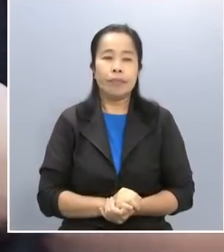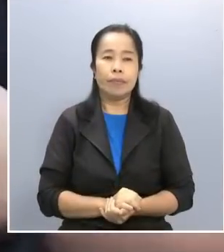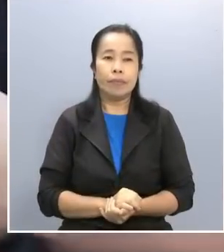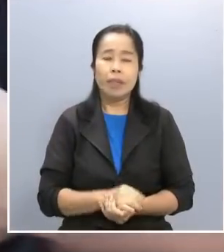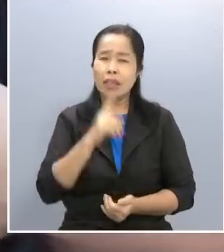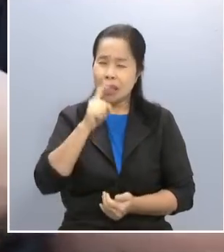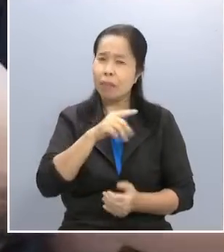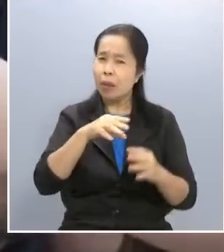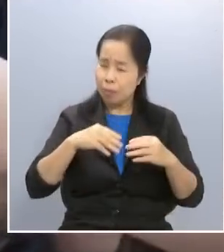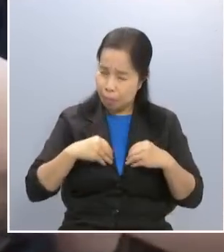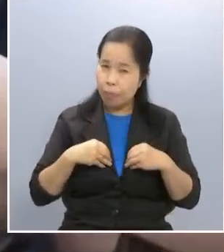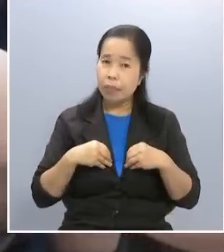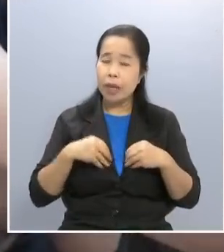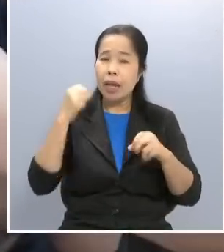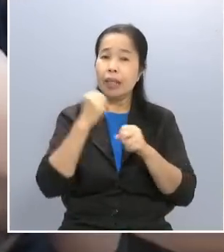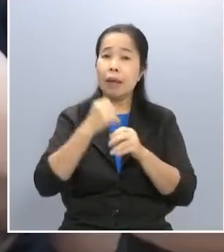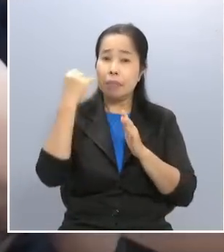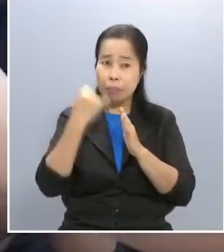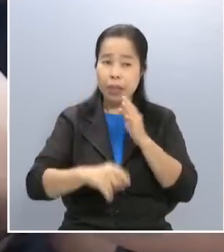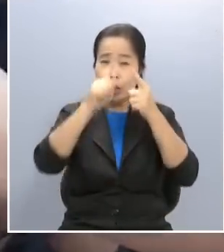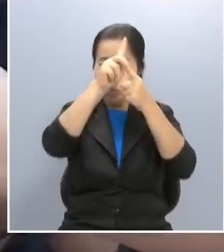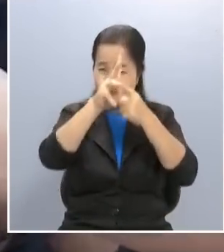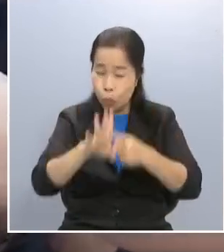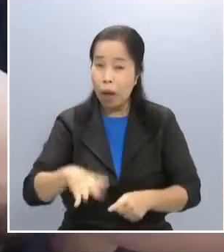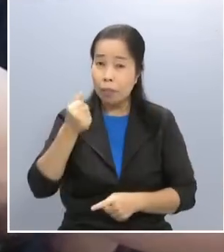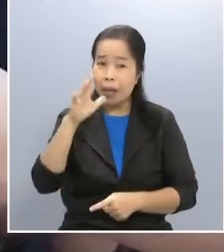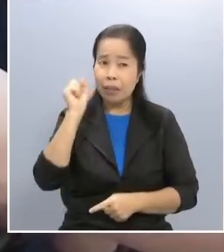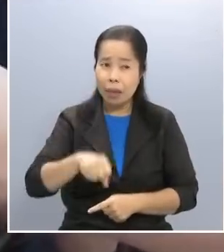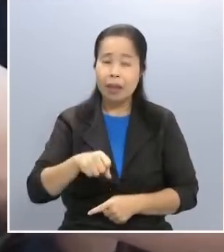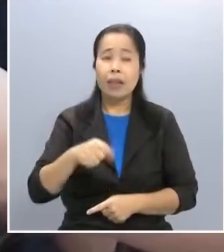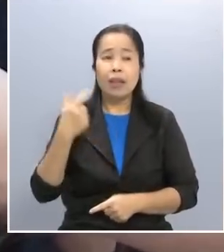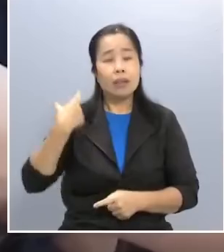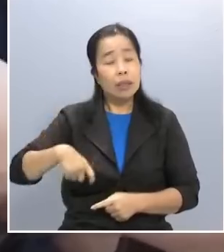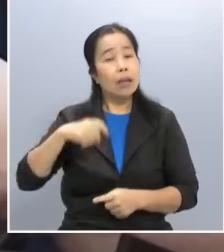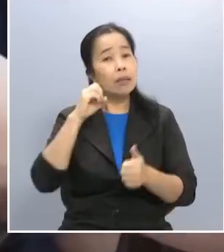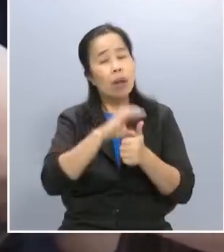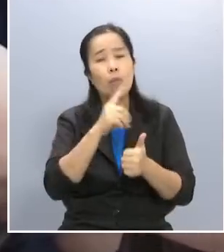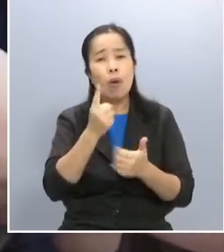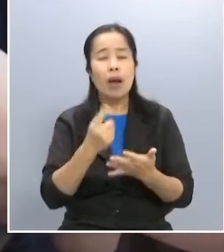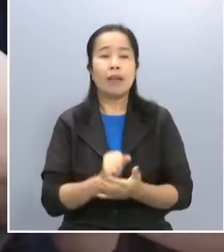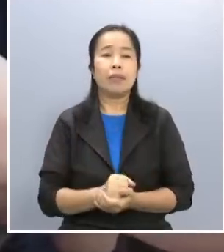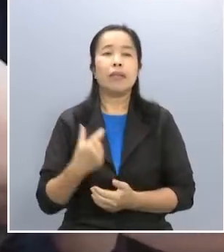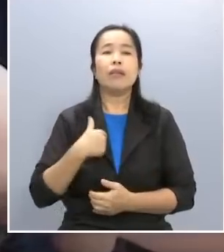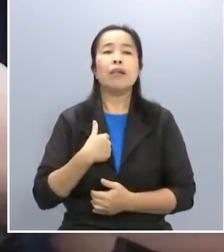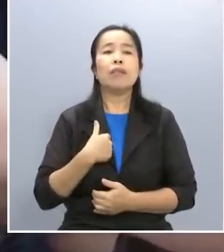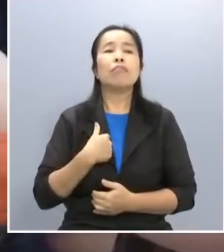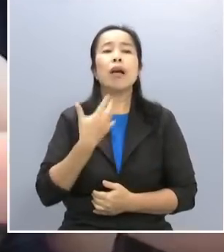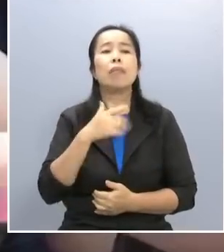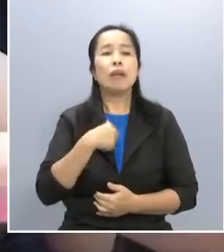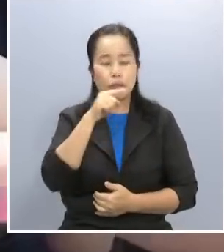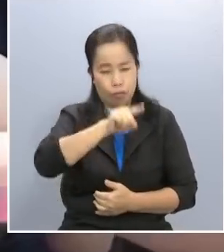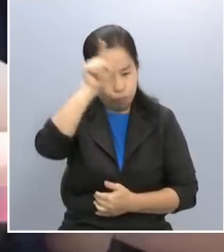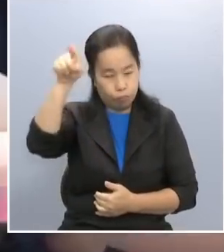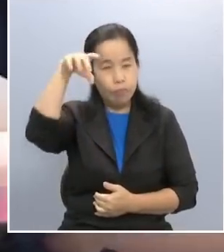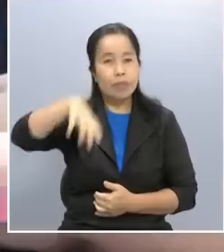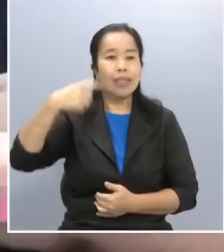าพว่าทำคดี1 2 3 4 5 ค ุณทนายจะบอกกับคุณแอมว่ายังไง ก็รับค่ะก็ไปรับที่ศาลค่ะไ